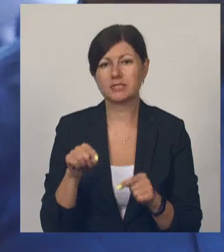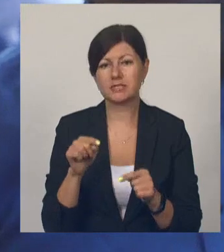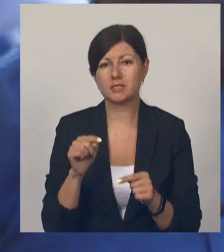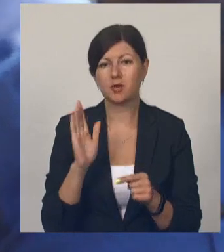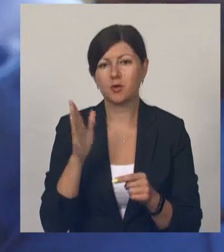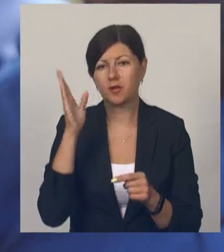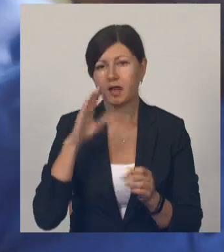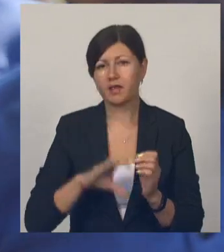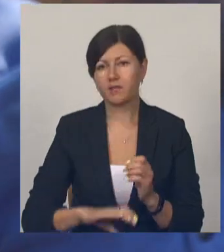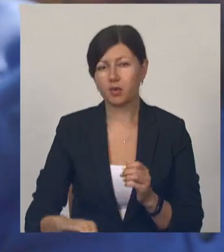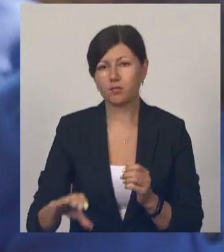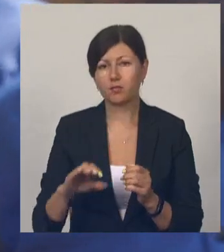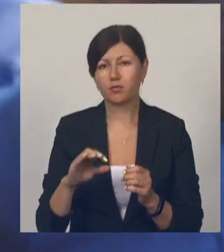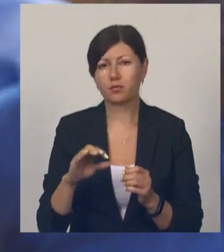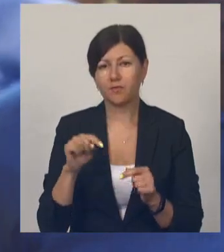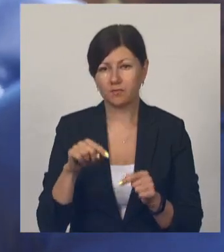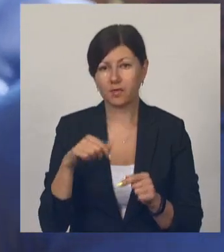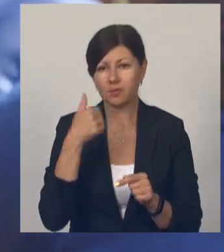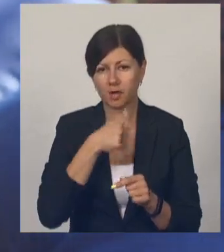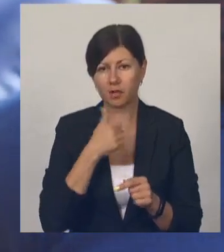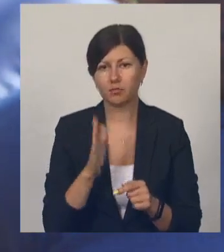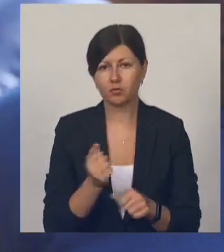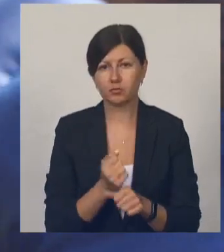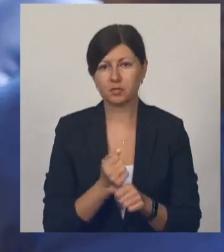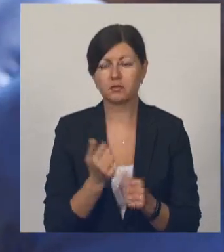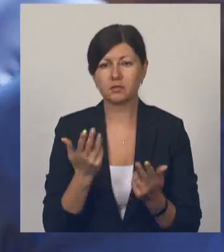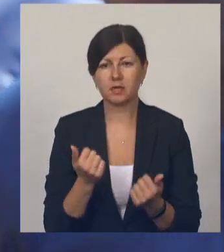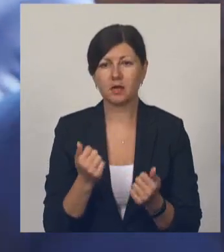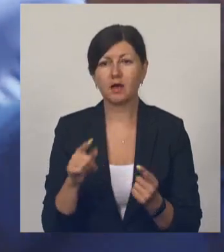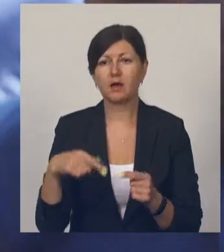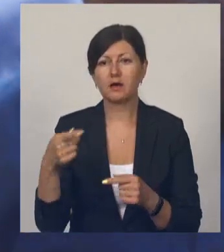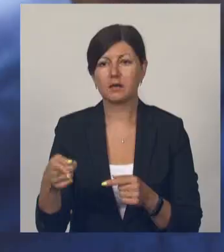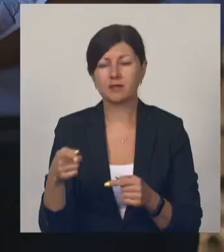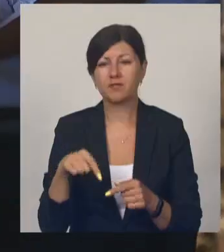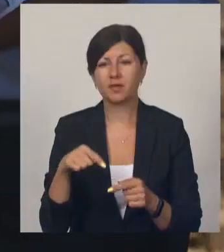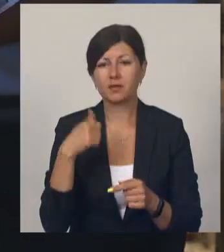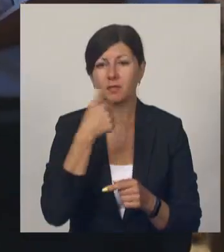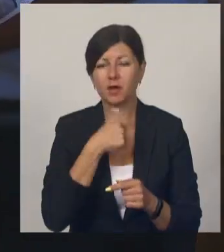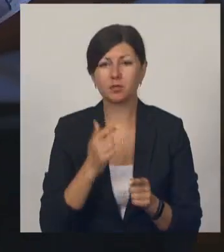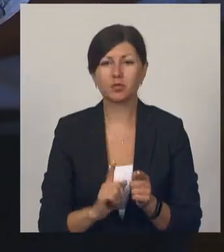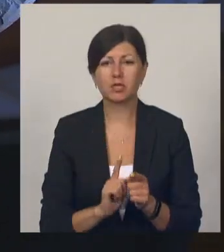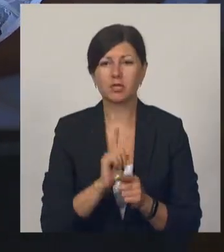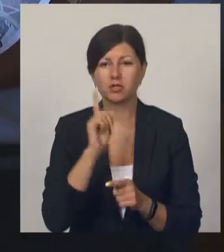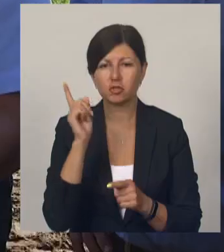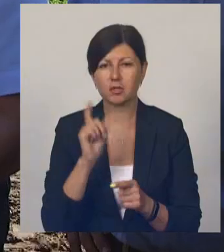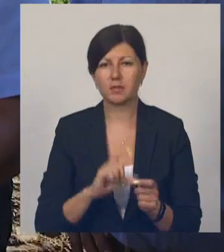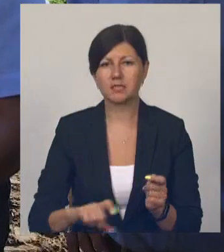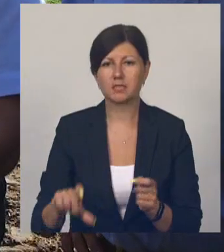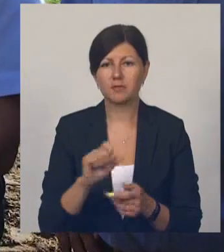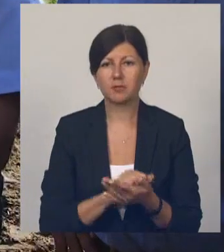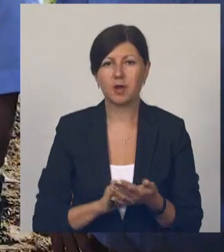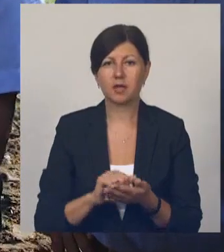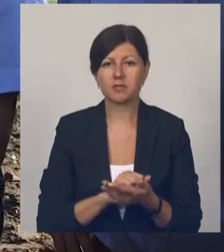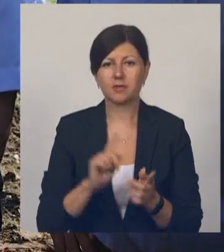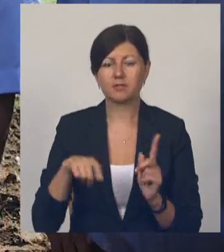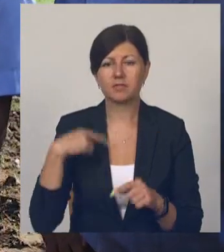ливневку, которую... Мы же эту делаем в этом году, да? Да. Вот, да. А эту? В этом году начинаем основание, а асфальт делаем